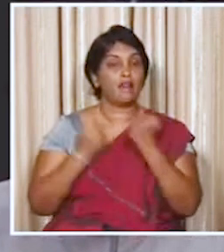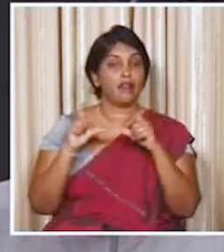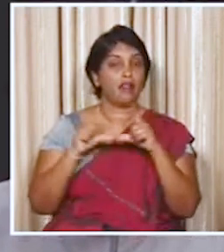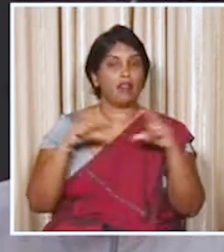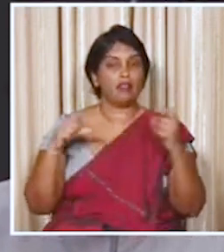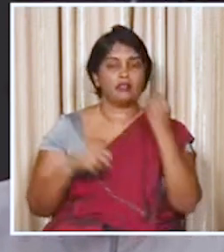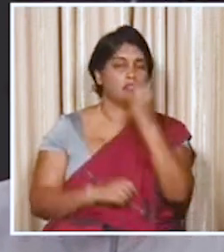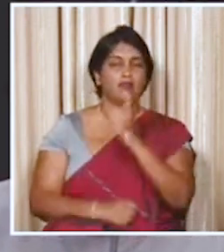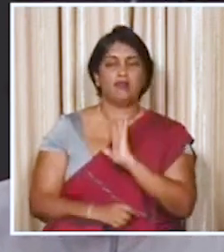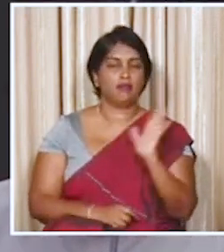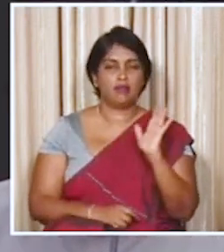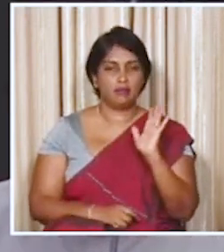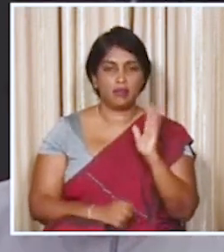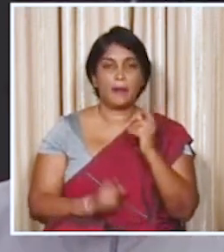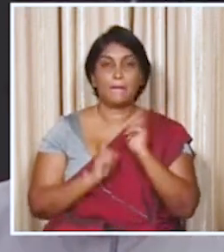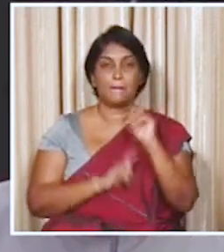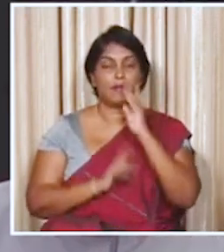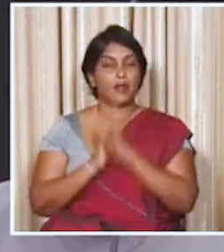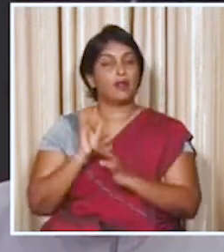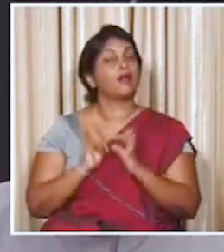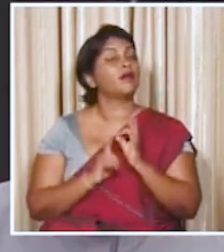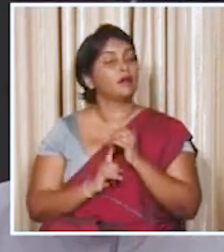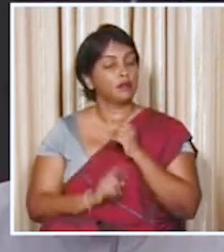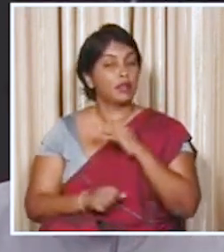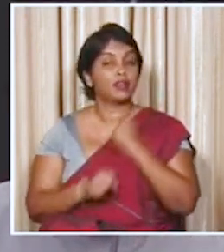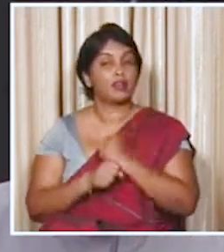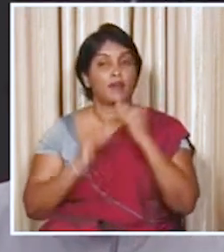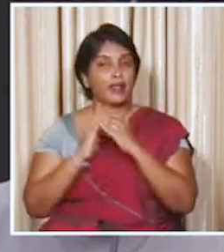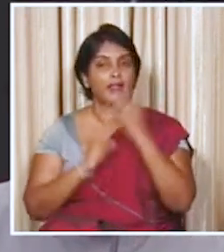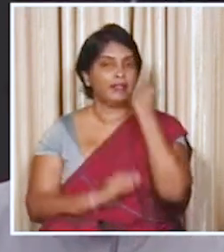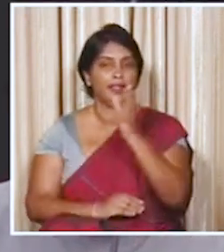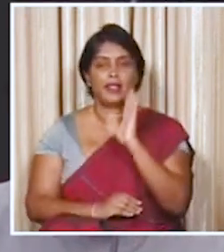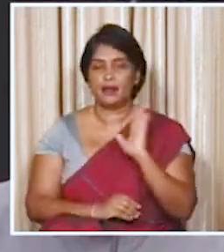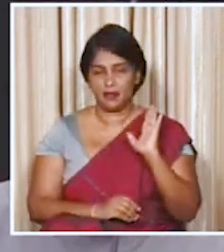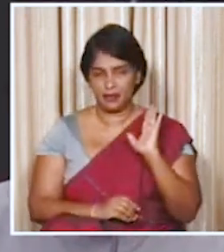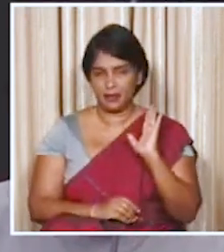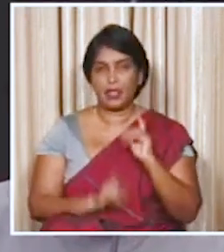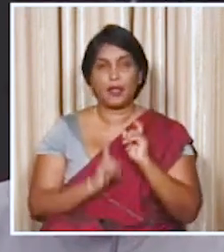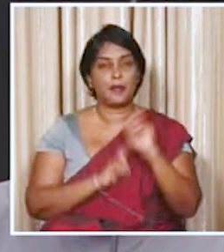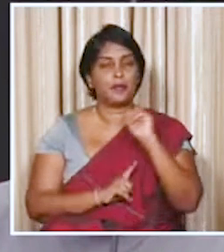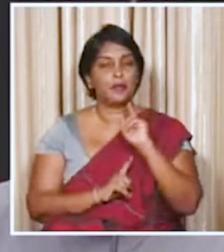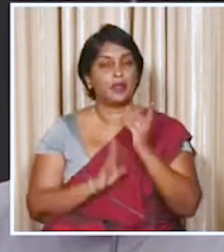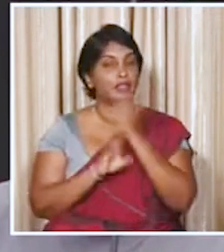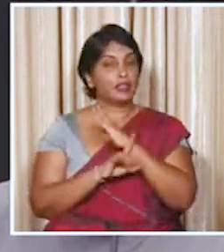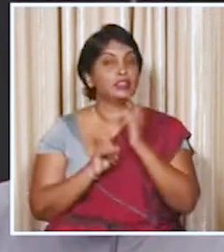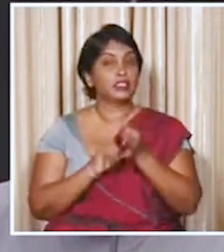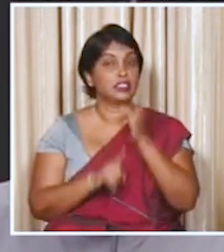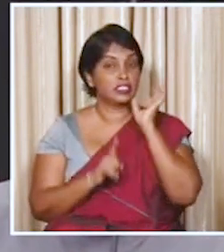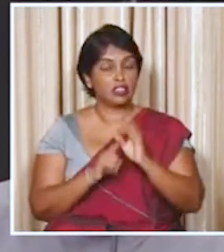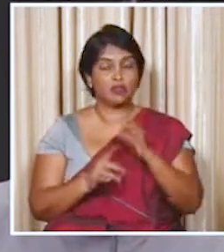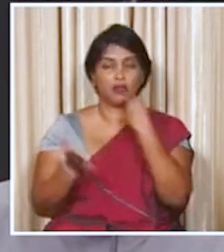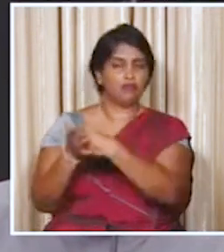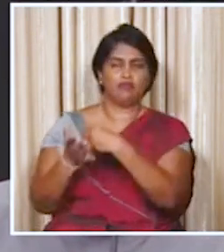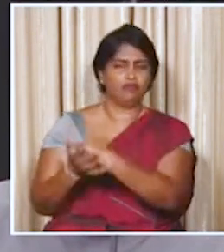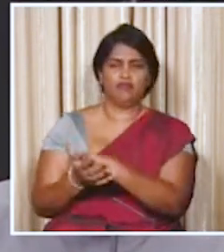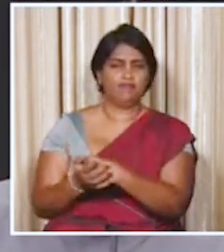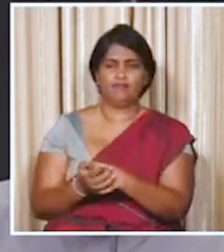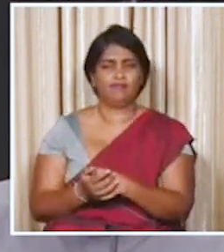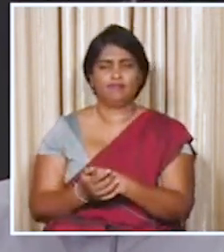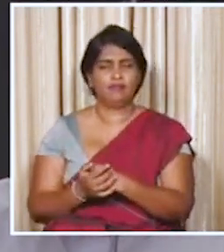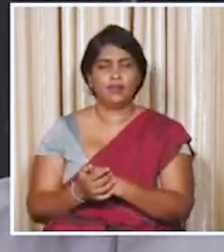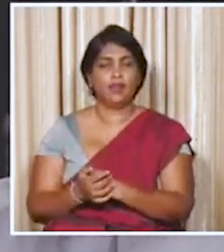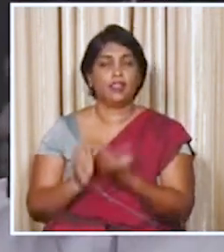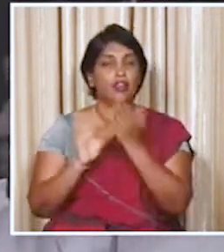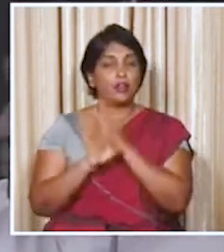දෙන්නේ නැහැ. පාර්ලිමේන්තු මන්ත්‍රීවරුන්ට රජ නිවාස දෙන්නේ නැහැ. පාර්ලිමේ හිටපු ජනාධිපතිවරු නඩත්තු කරන්නේ නැහැ.